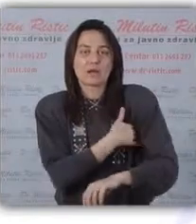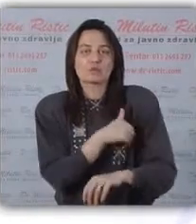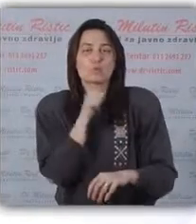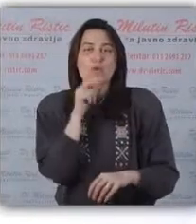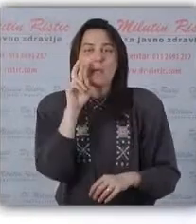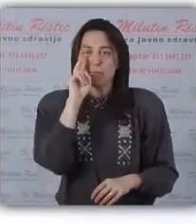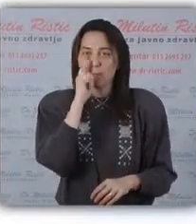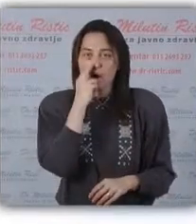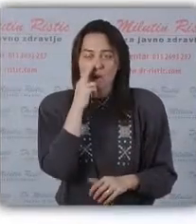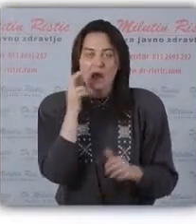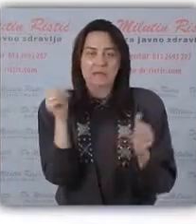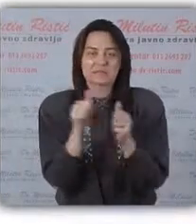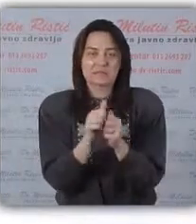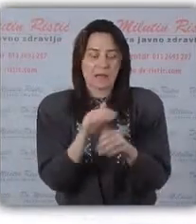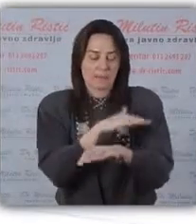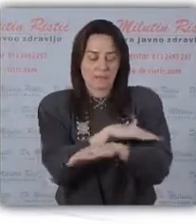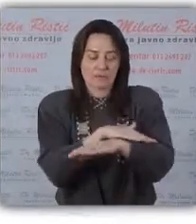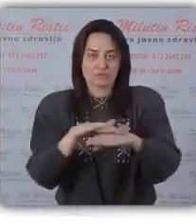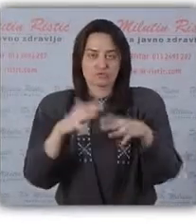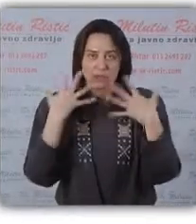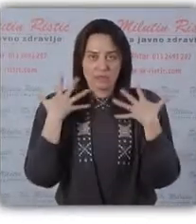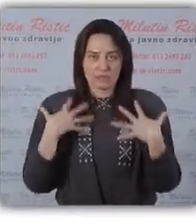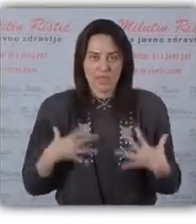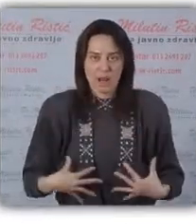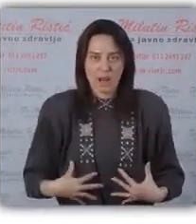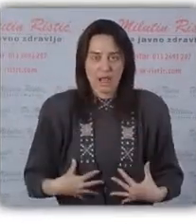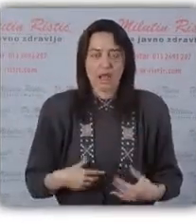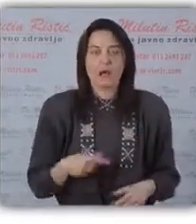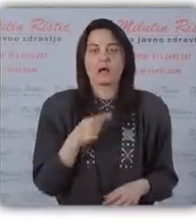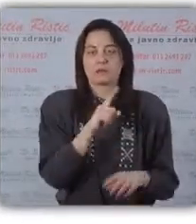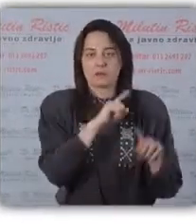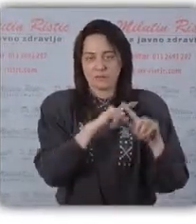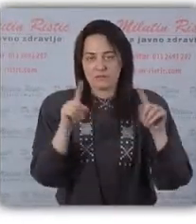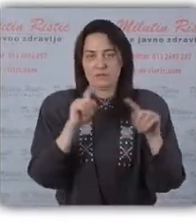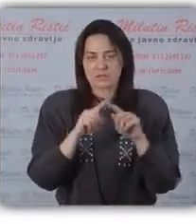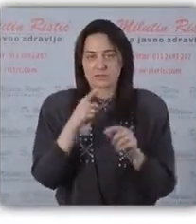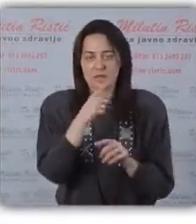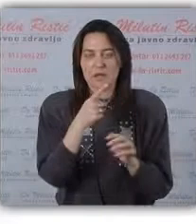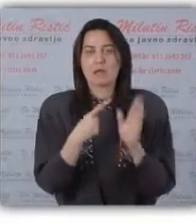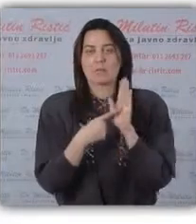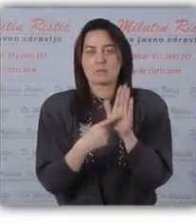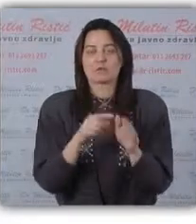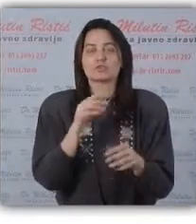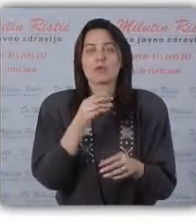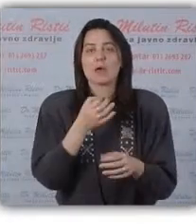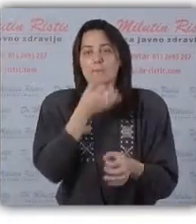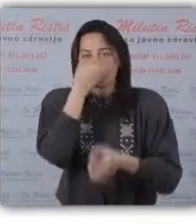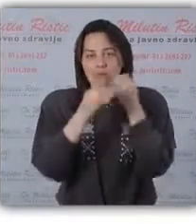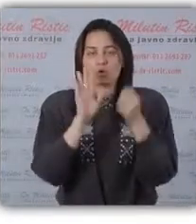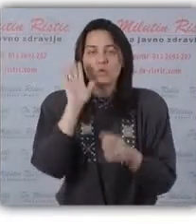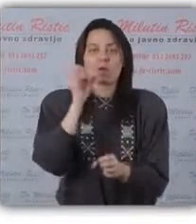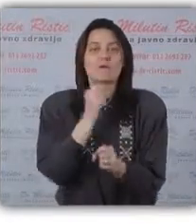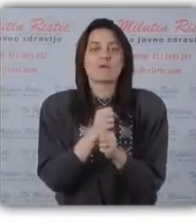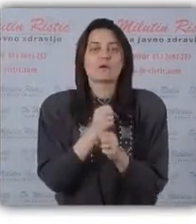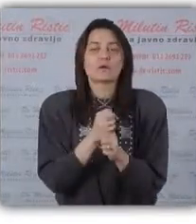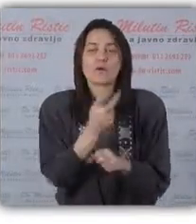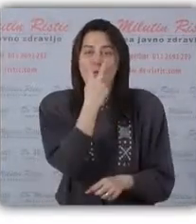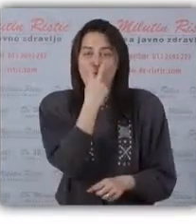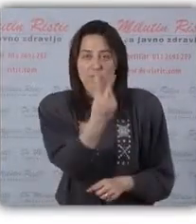temperature i bola sa površine tela, te ova vrsta evociranih potencijala služi za proveru njegove